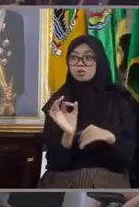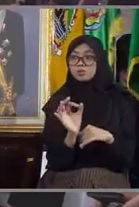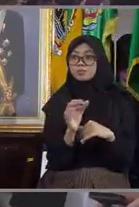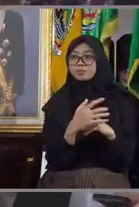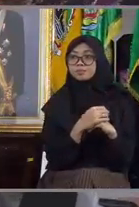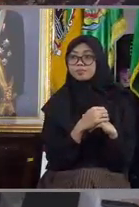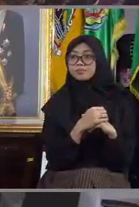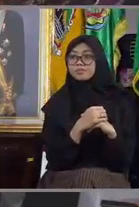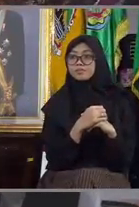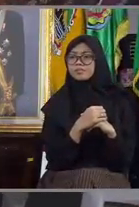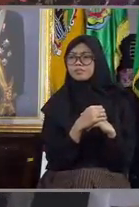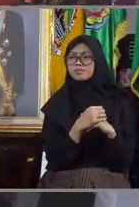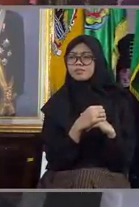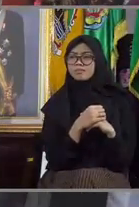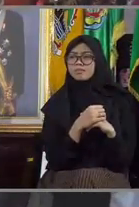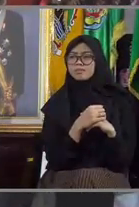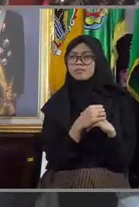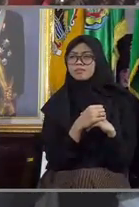Sopo?